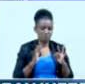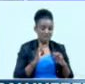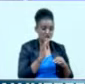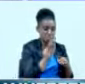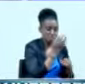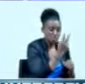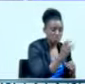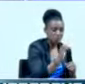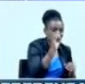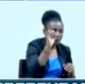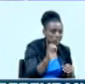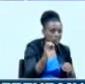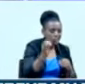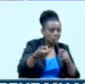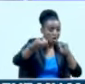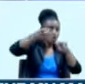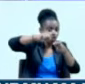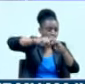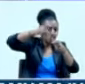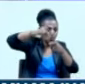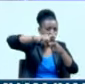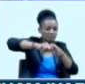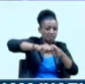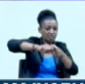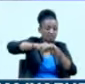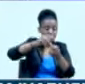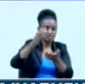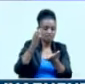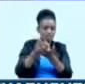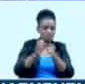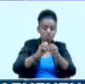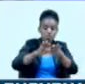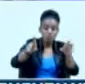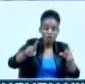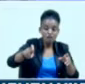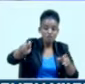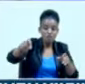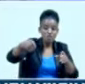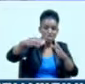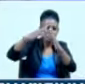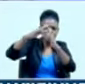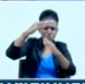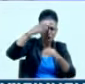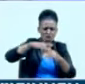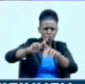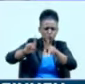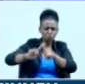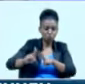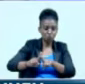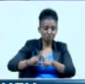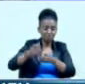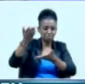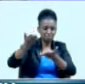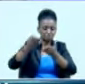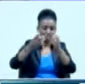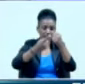20% dushatse kongera nabyo bidukeneye kugira ngo burya ugira ngo hagarike ugukwirakwira kwa virus mu baturage nuko ni buru maze kugera ku